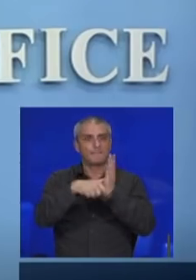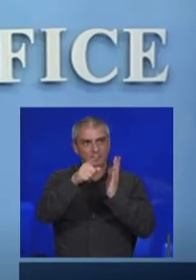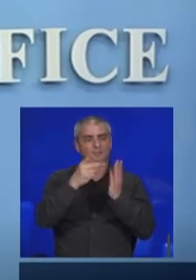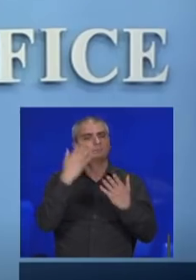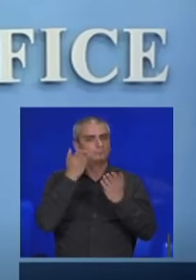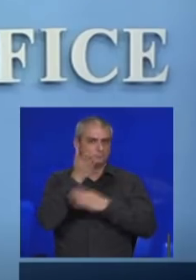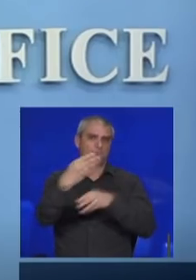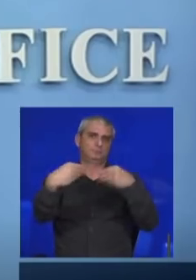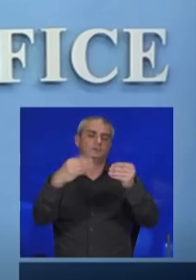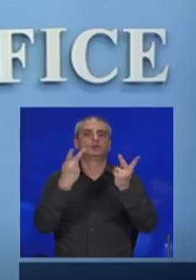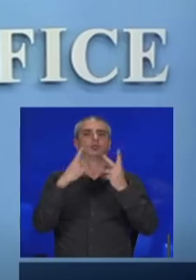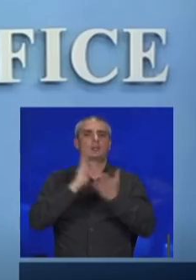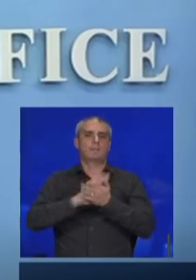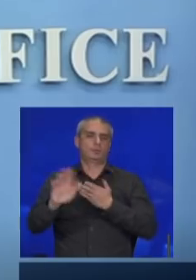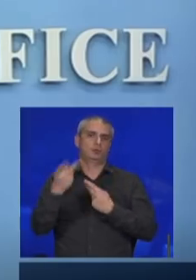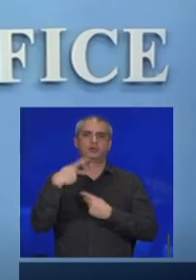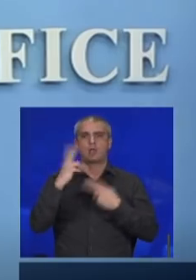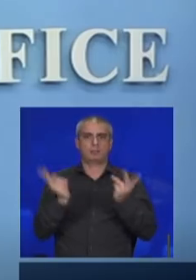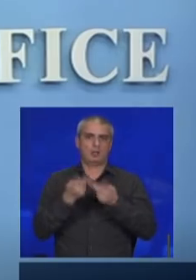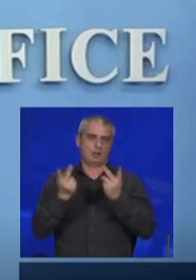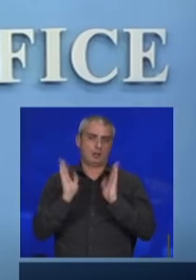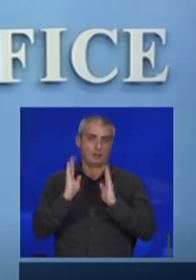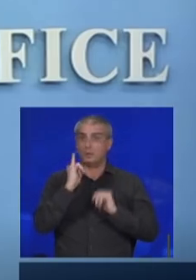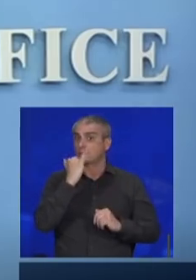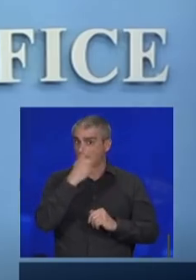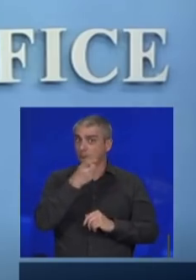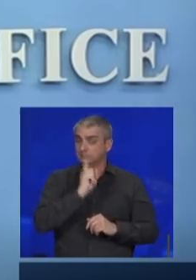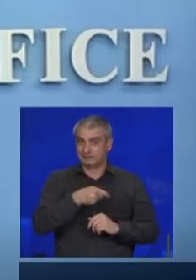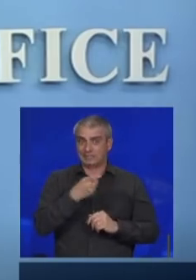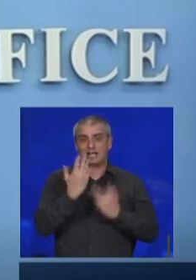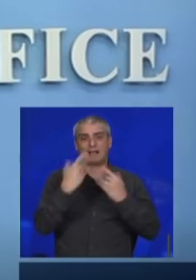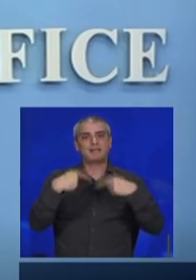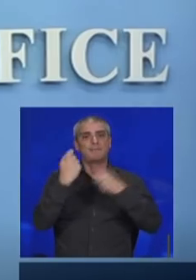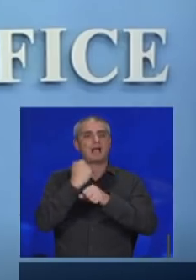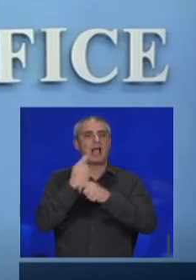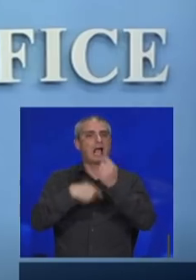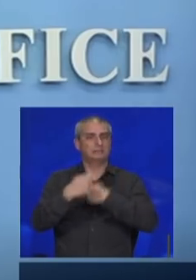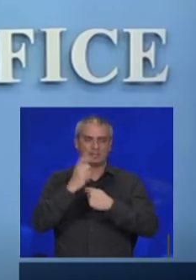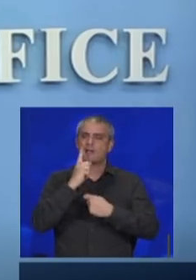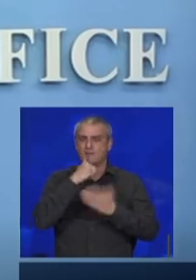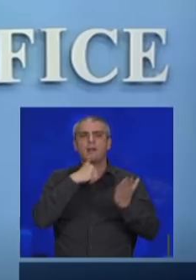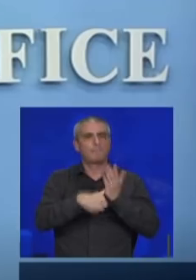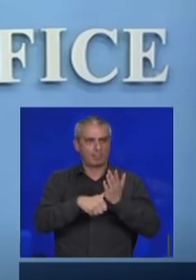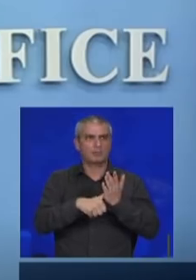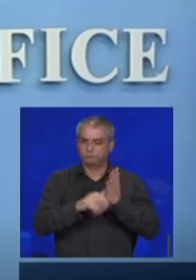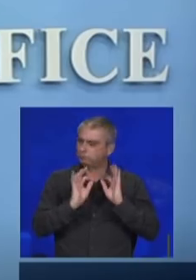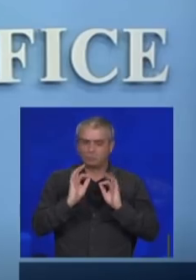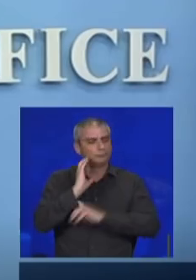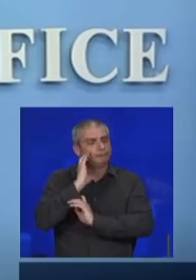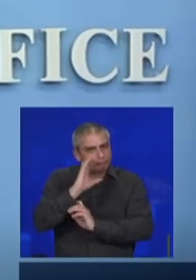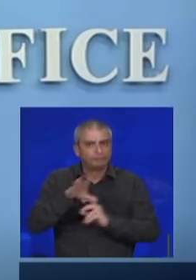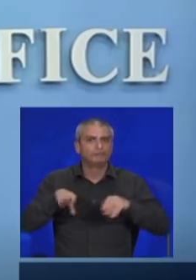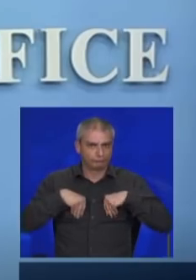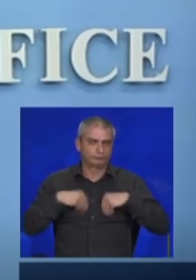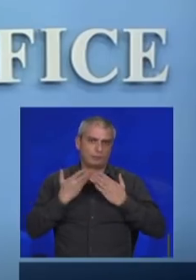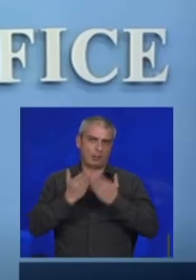יותר פשוט, הרבה יותר קל, אמנם זה דורש מספר ימי עסקים, אבל הבנקים ממש קשובים לעניין הזה.